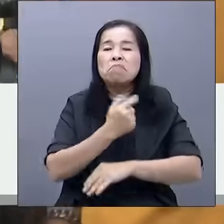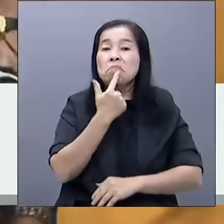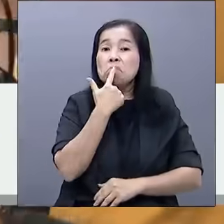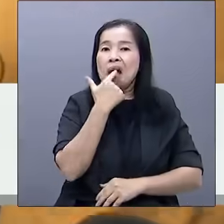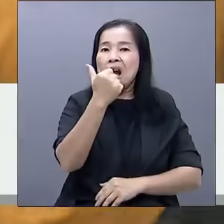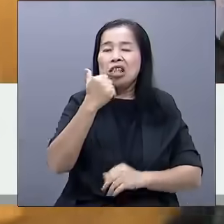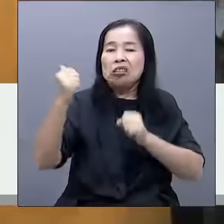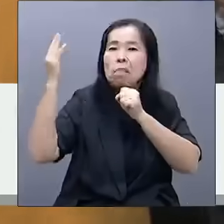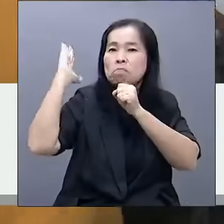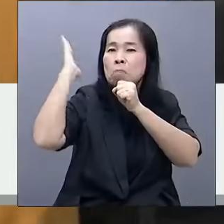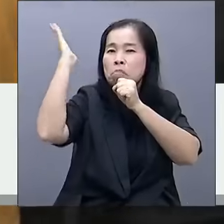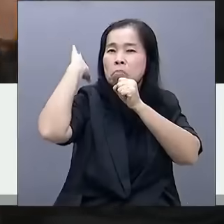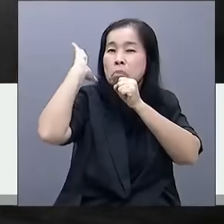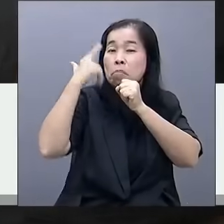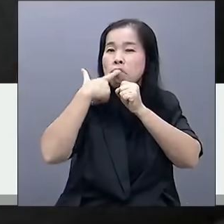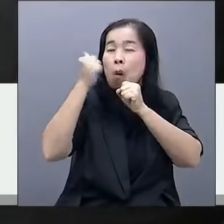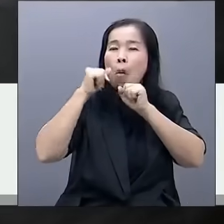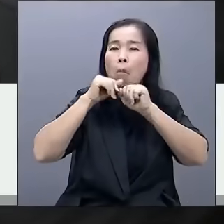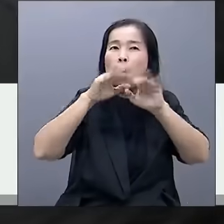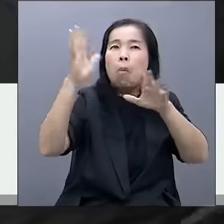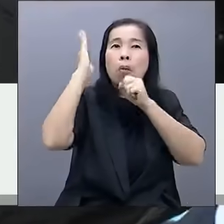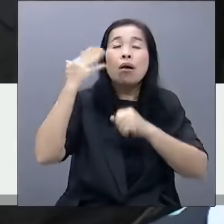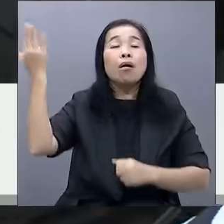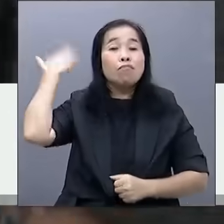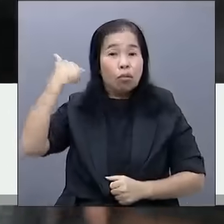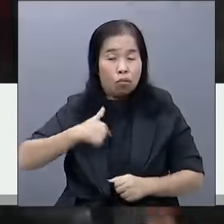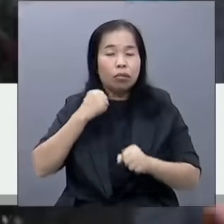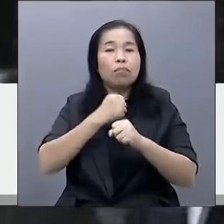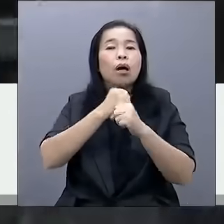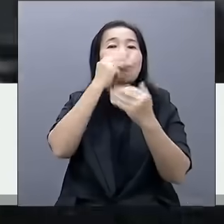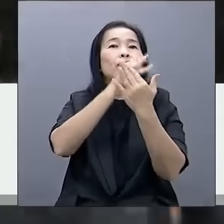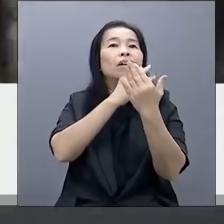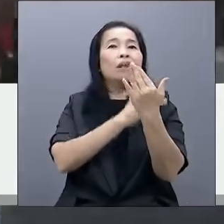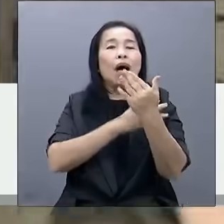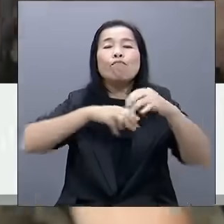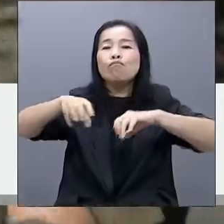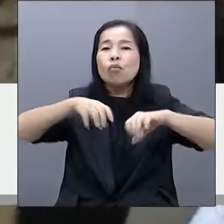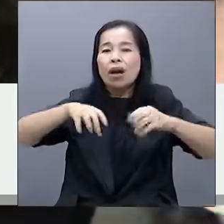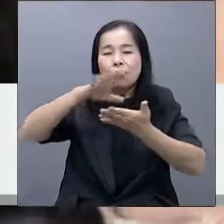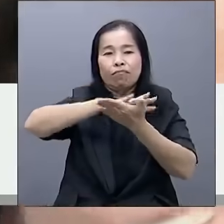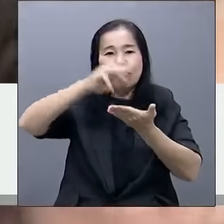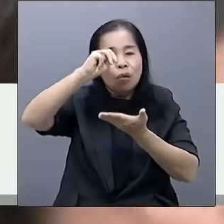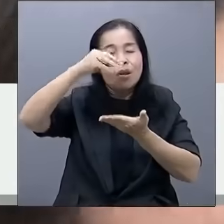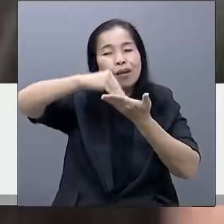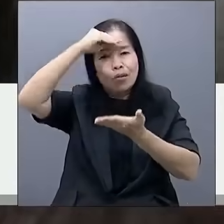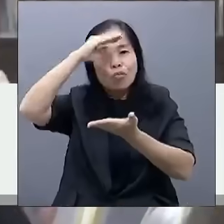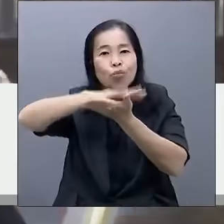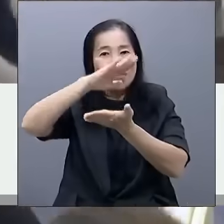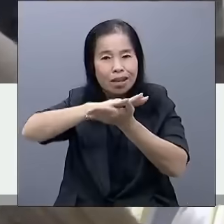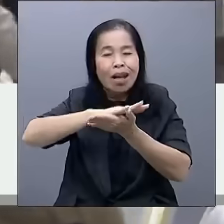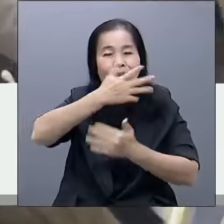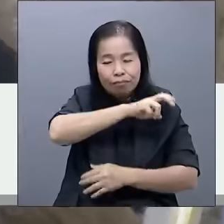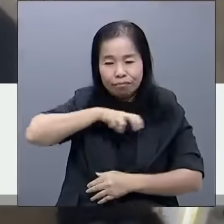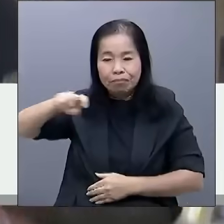หรือคลังแสงสารคามอดีตเคยเป็นนักวิชาการและผู้บริหารสถานศึกษาก่อนเข้าสู่การเมือง